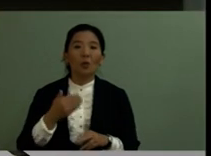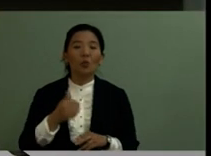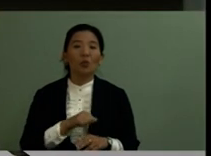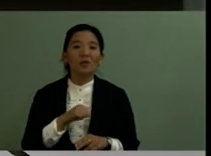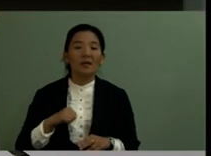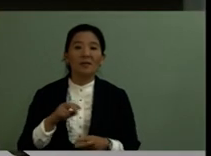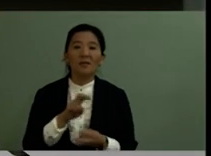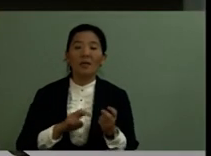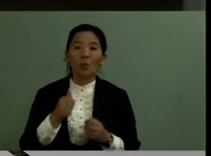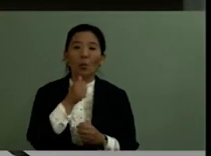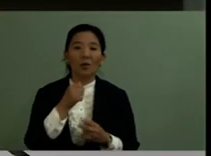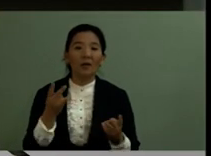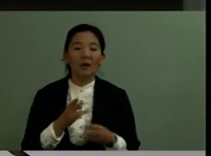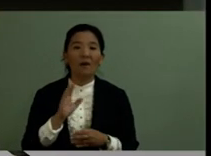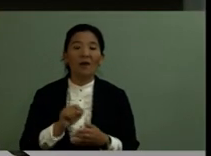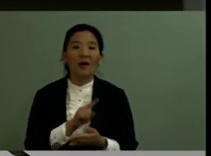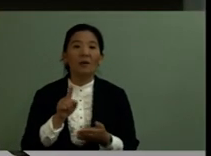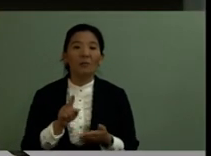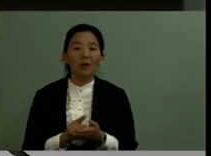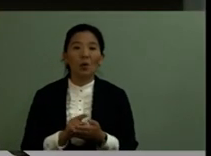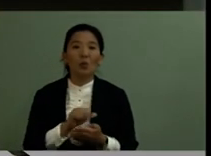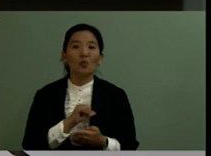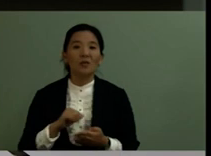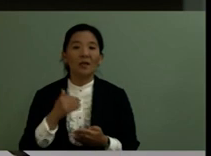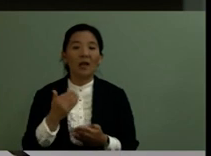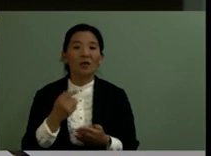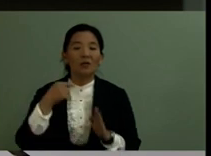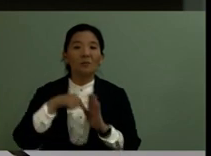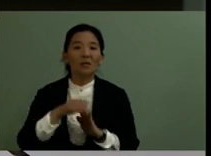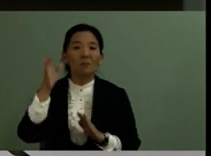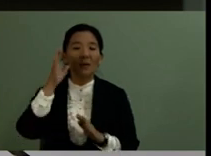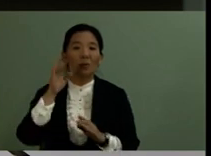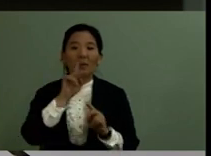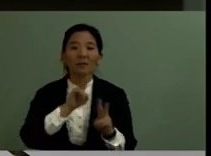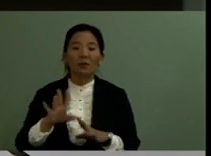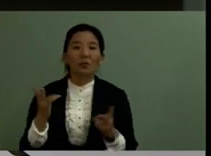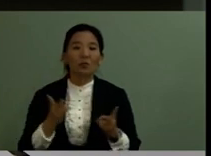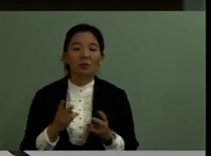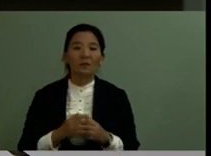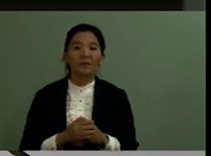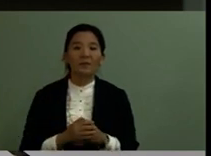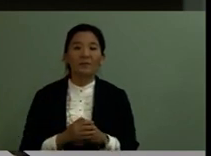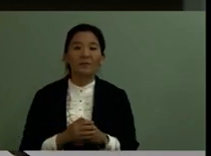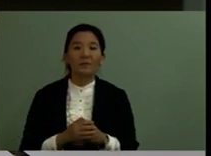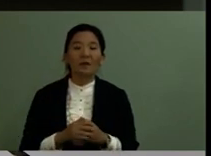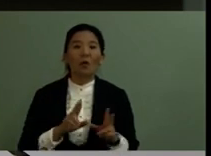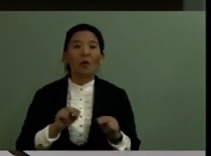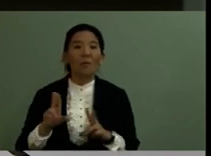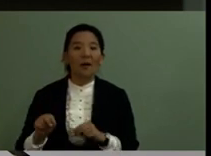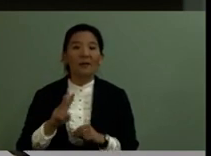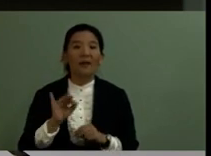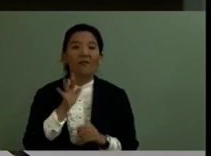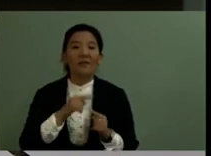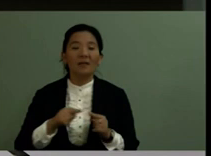o'zingizni izlab ko'ringlar va albatta o'zingizning qobiliyatlarini ko'rsata bilinglar. Omad